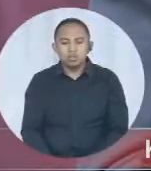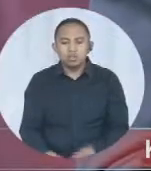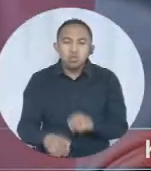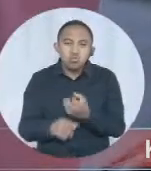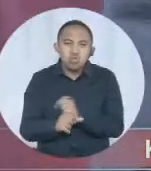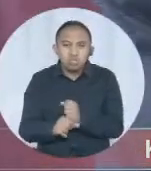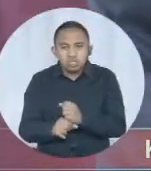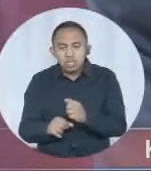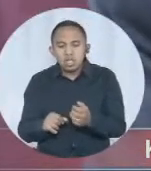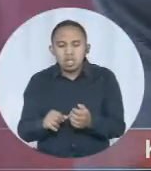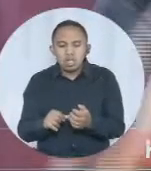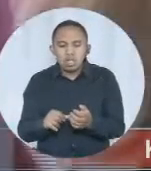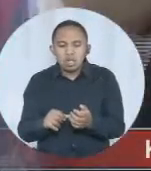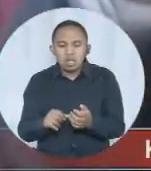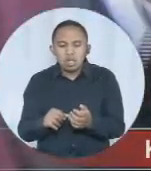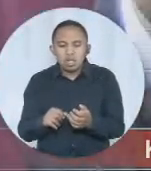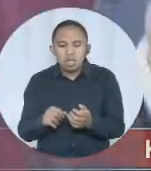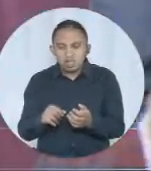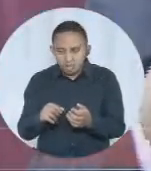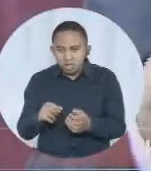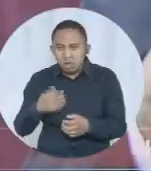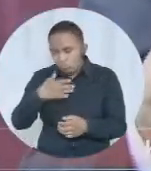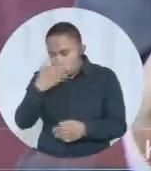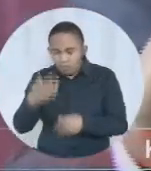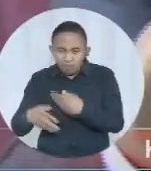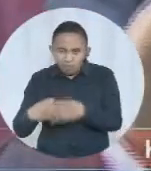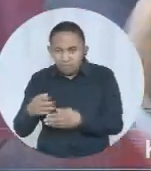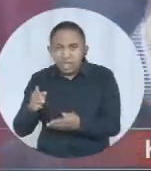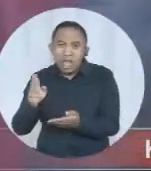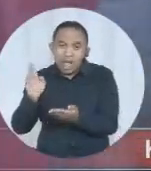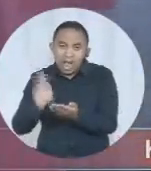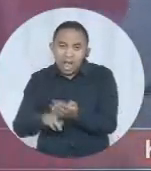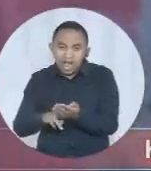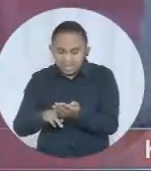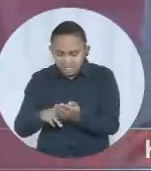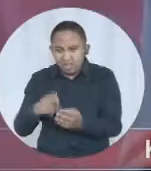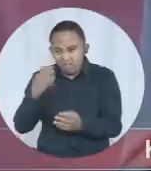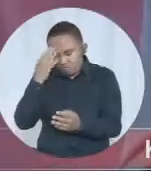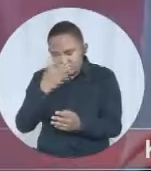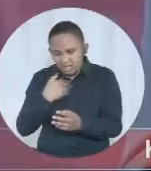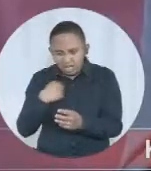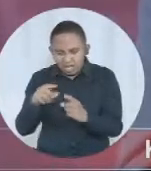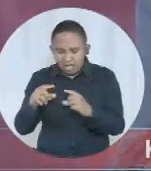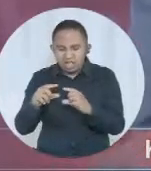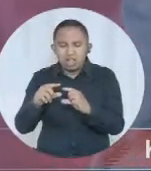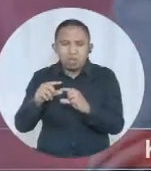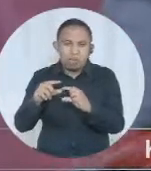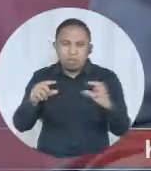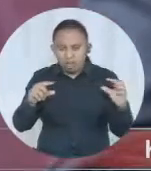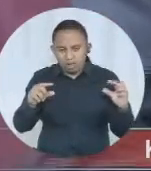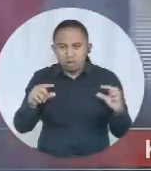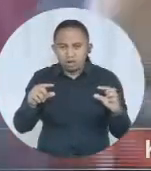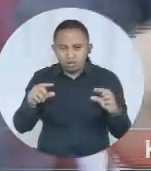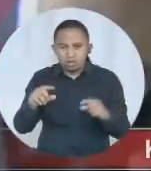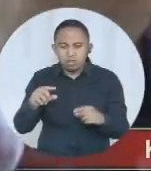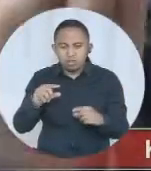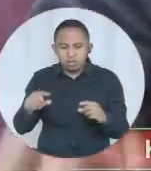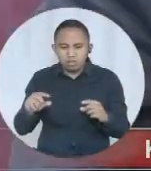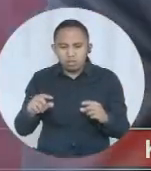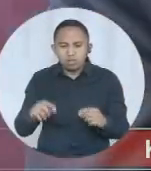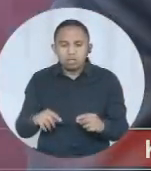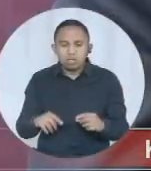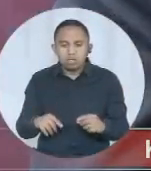ireny a iny a fidiram-bolan'ny fanjakana iny. Dia iny fidiram-bolan'ny fanjakana iny a no ahafahany manao